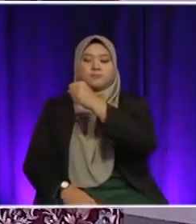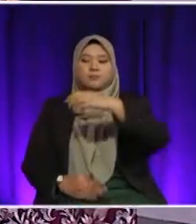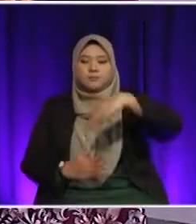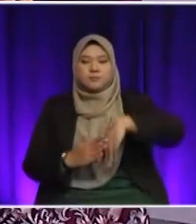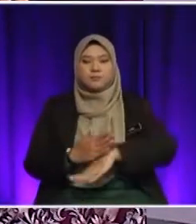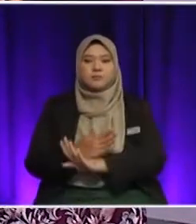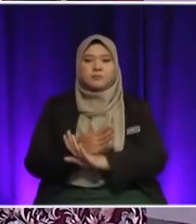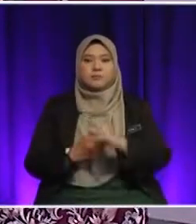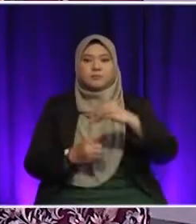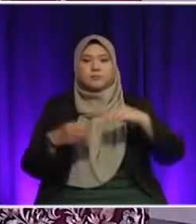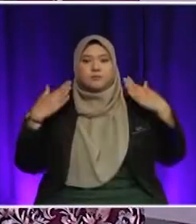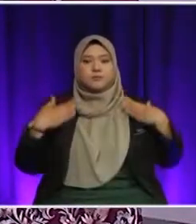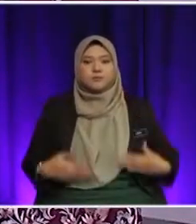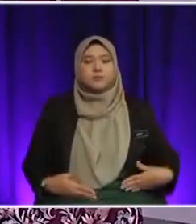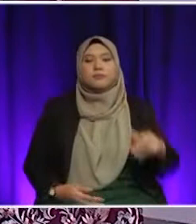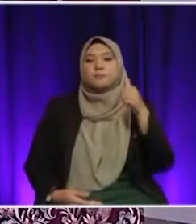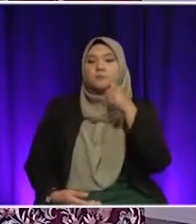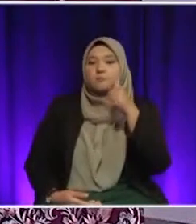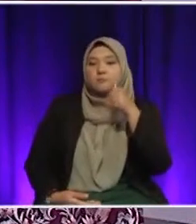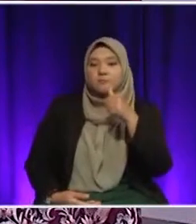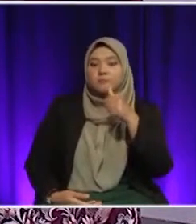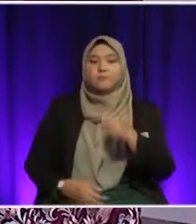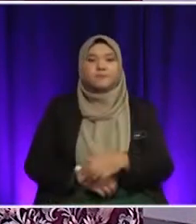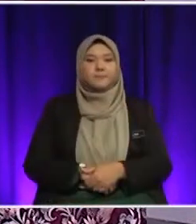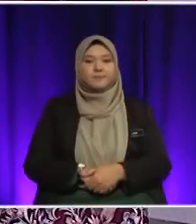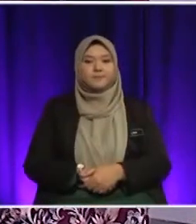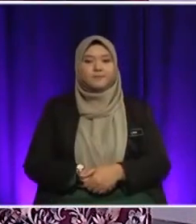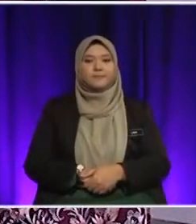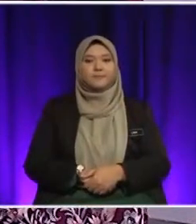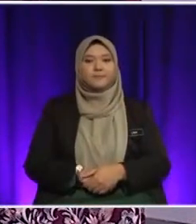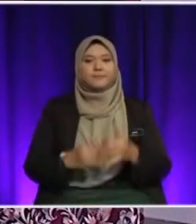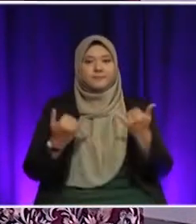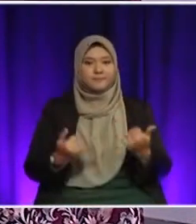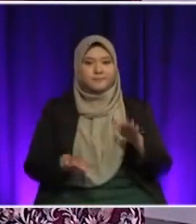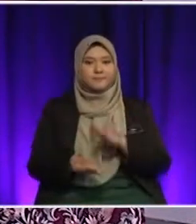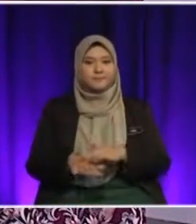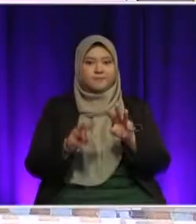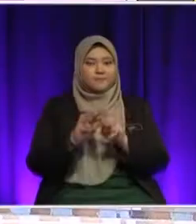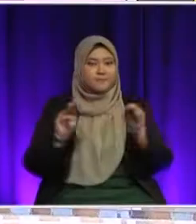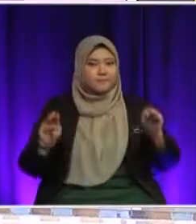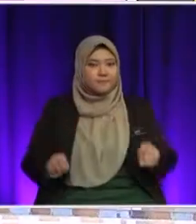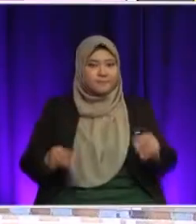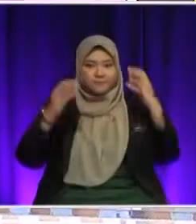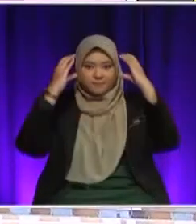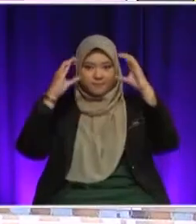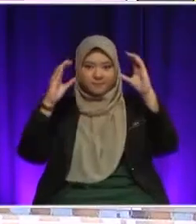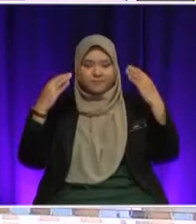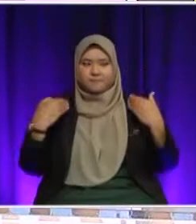itu ada satu bentuk ada satu model sistem pembiakan